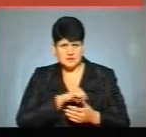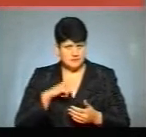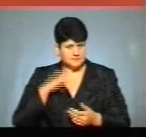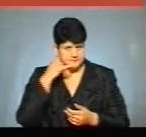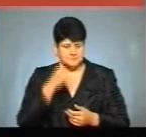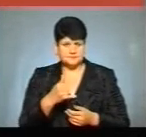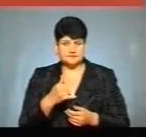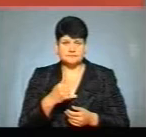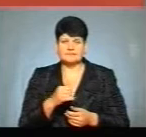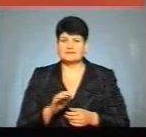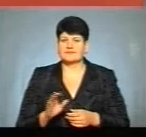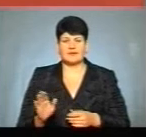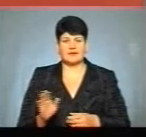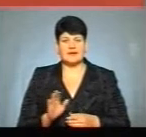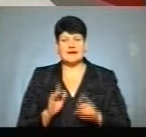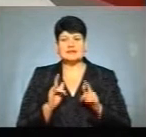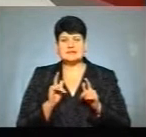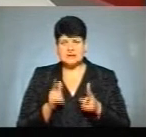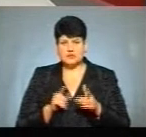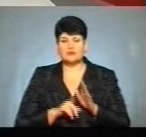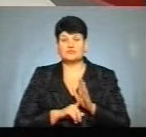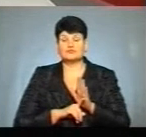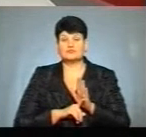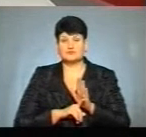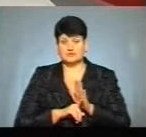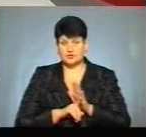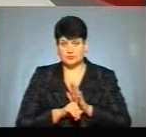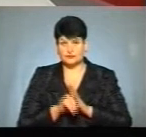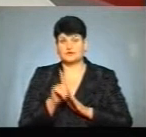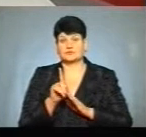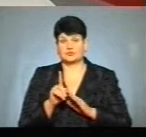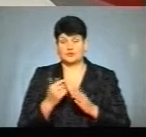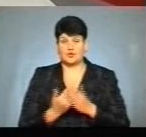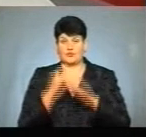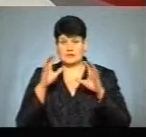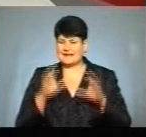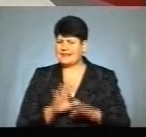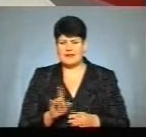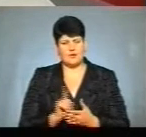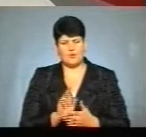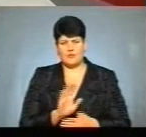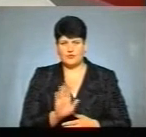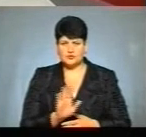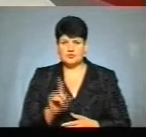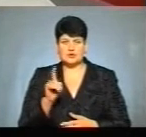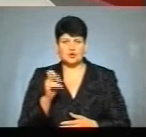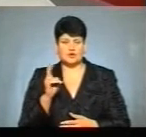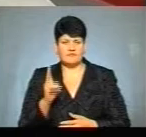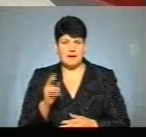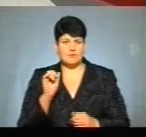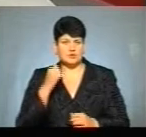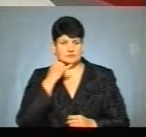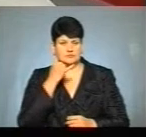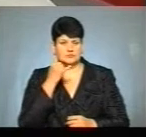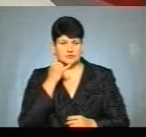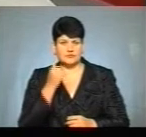насильство? Згідно вступившого закону в дію, не обов'язково, що може на лінії 102 працівникам поліції